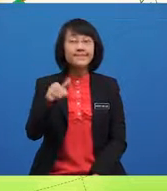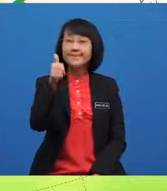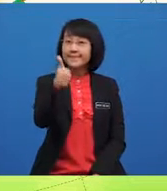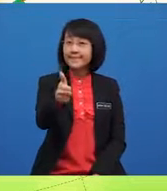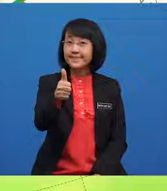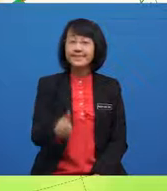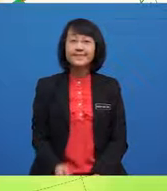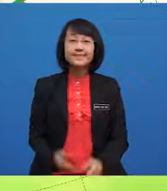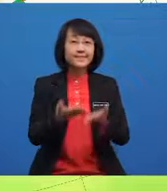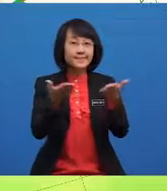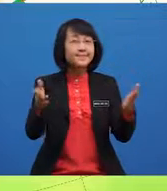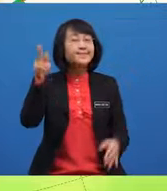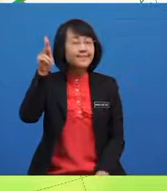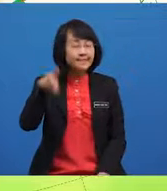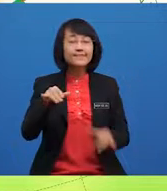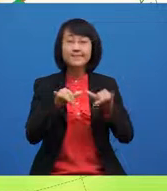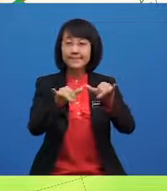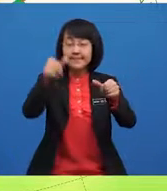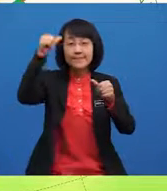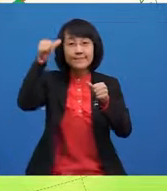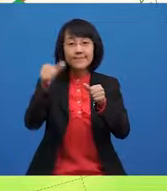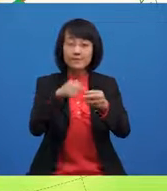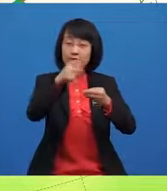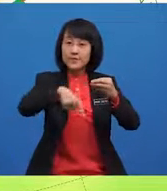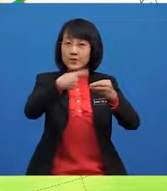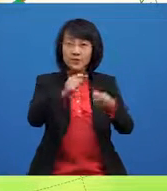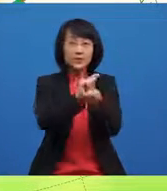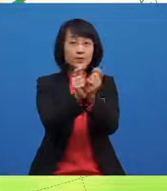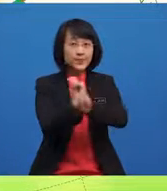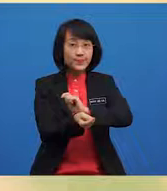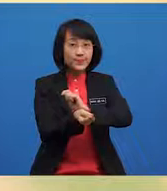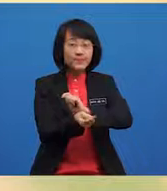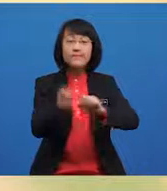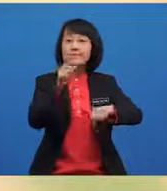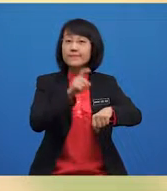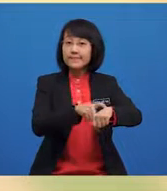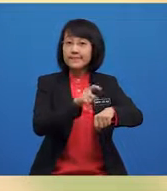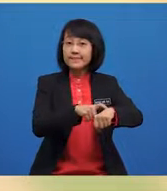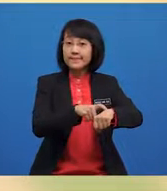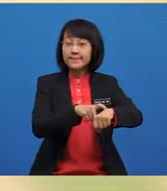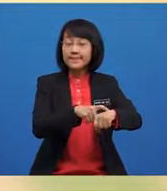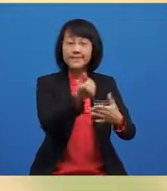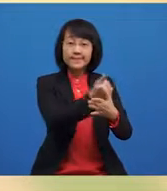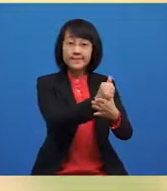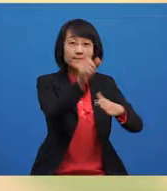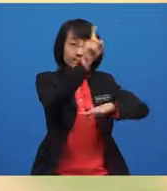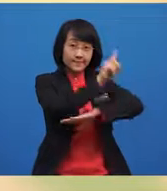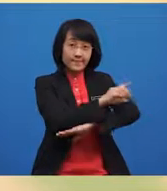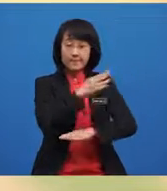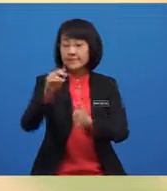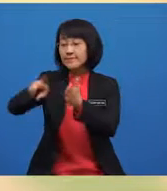bagus. Kamu pasti masih ingat tentang penukaran unit masa antara hari dan